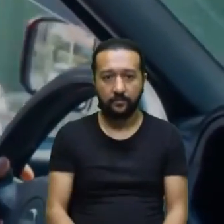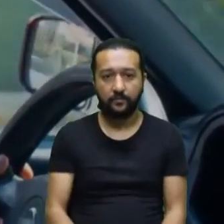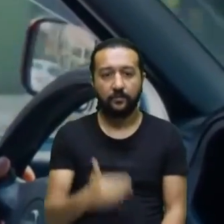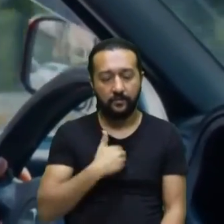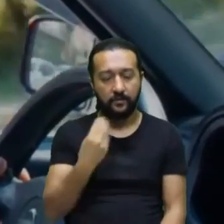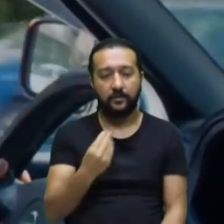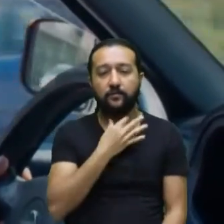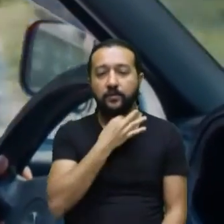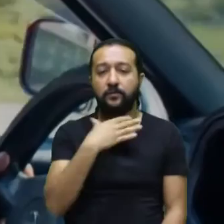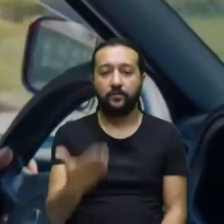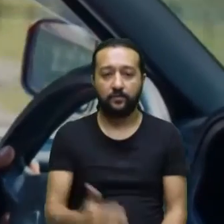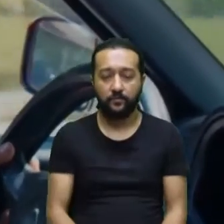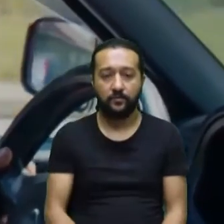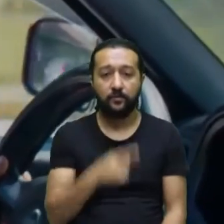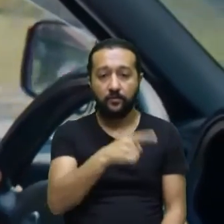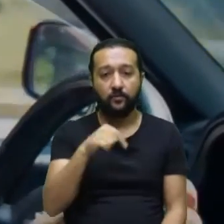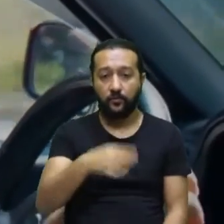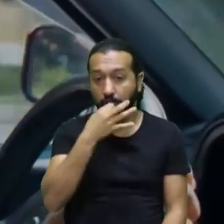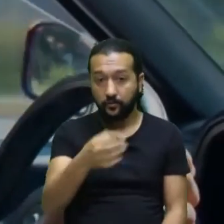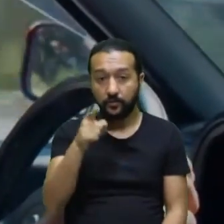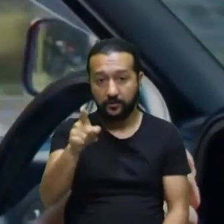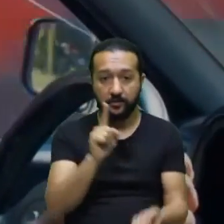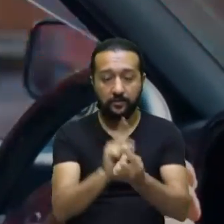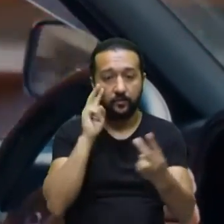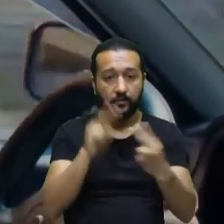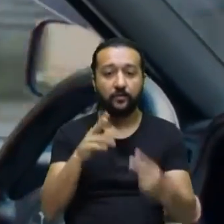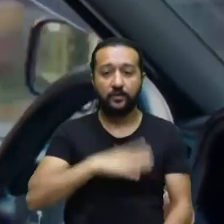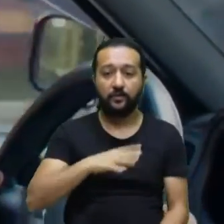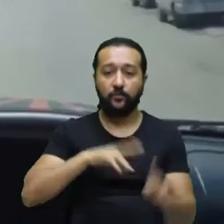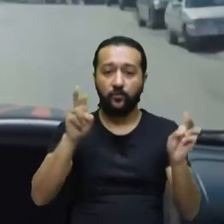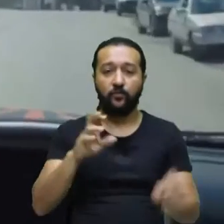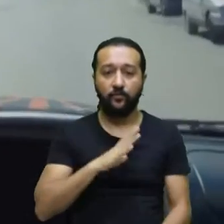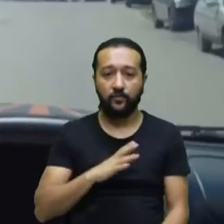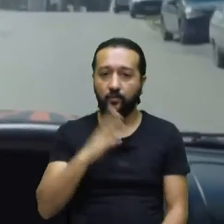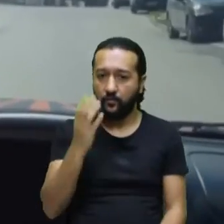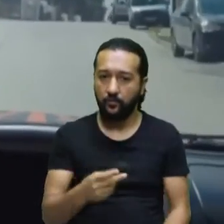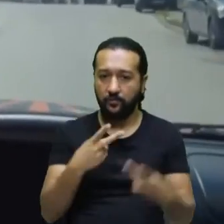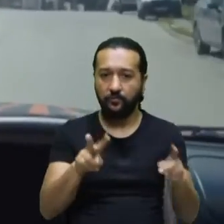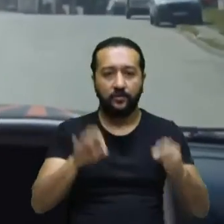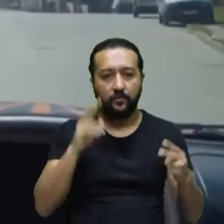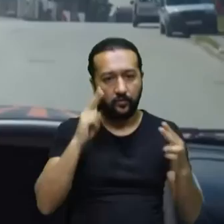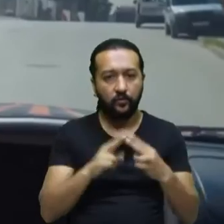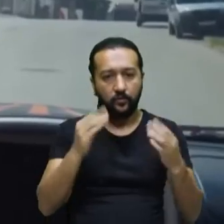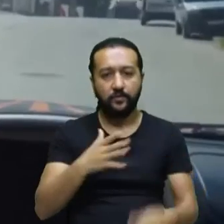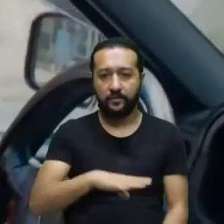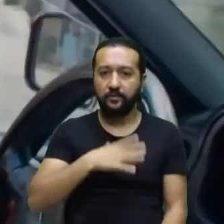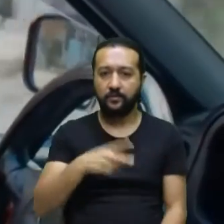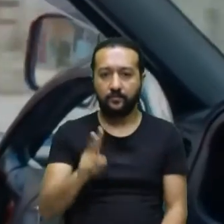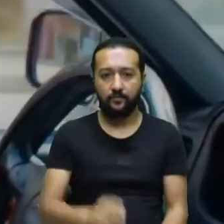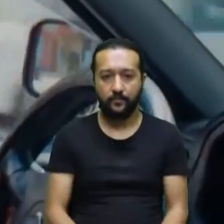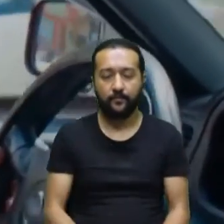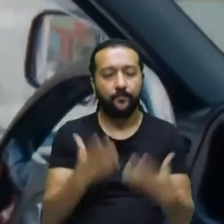konuşuyor. Teşekkür ederim. Bugün müsaitseniz sizinle görüşmek istediğim bir konu var. Tabii Yusuf. Şimdi görüşebiliriz